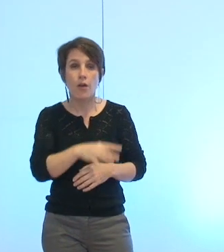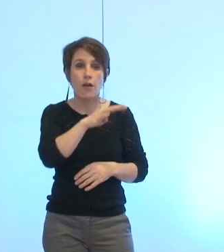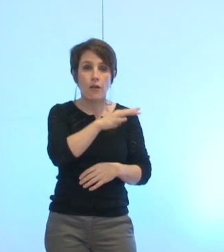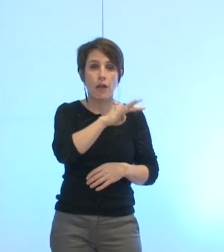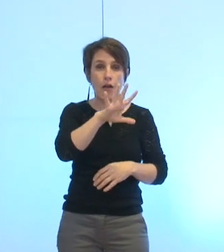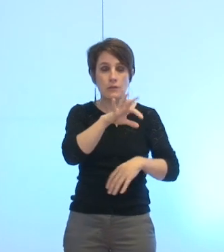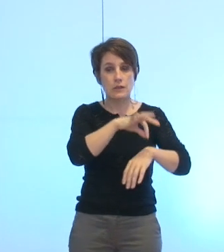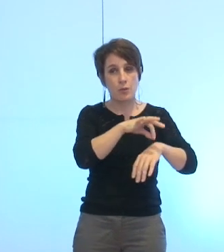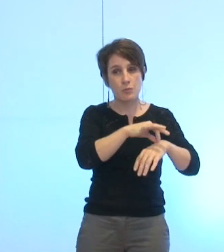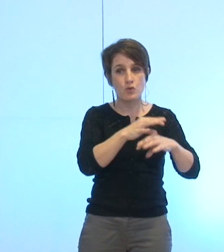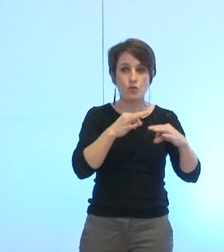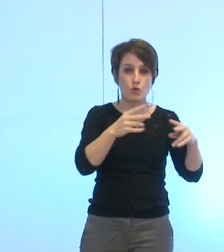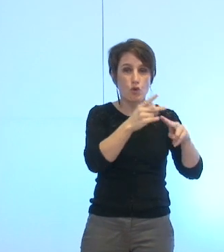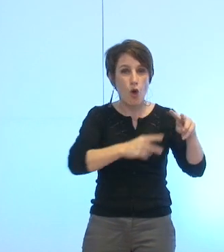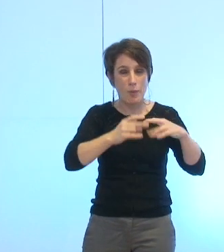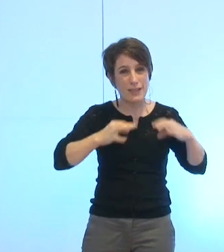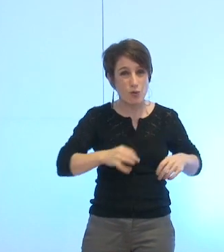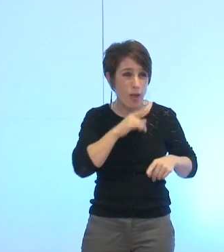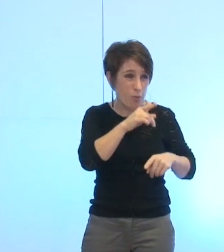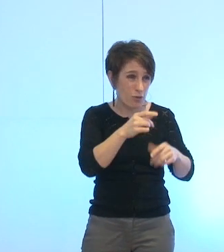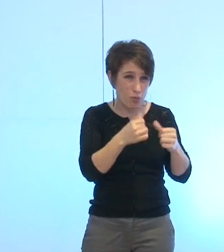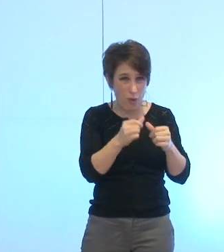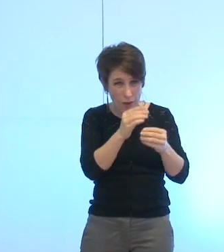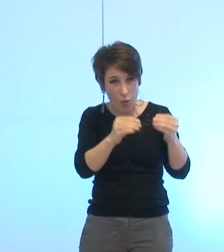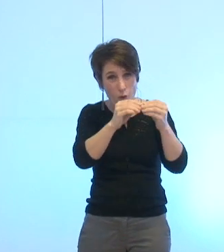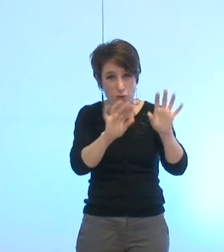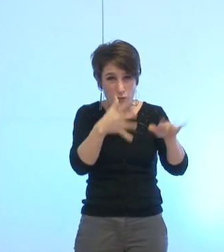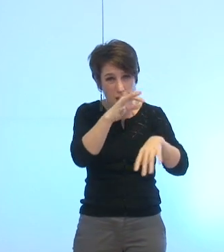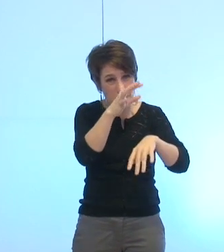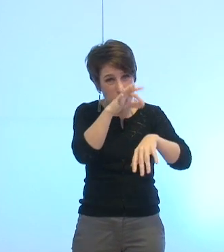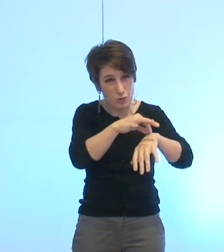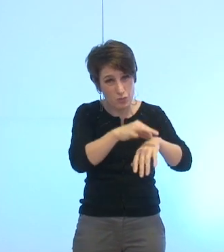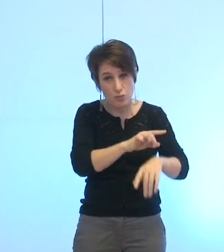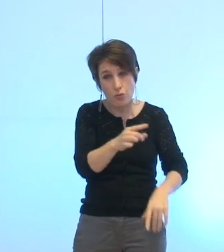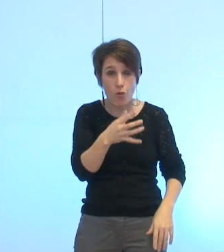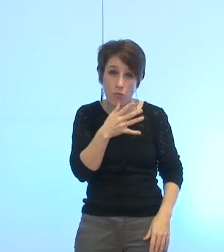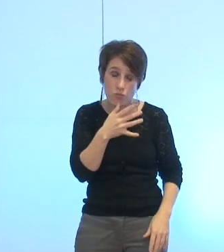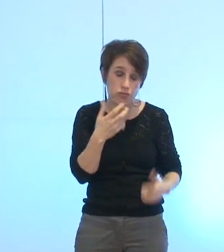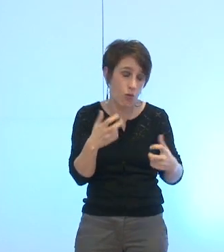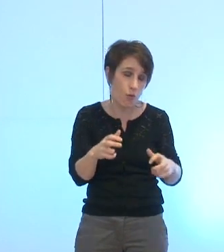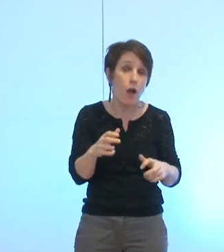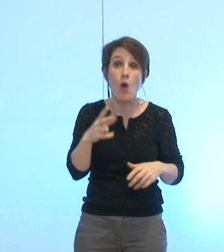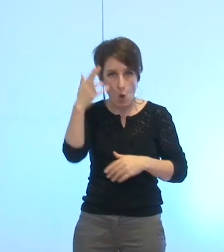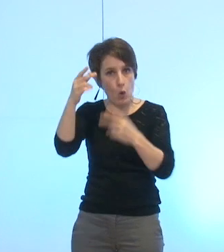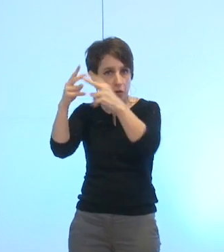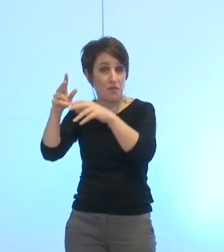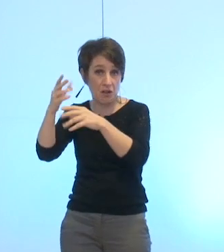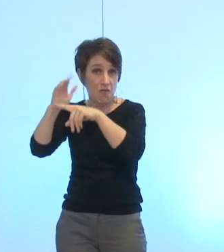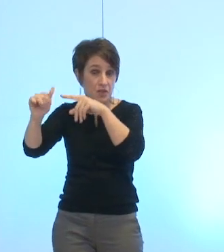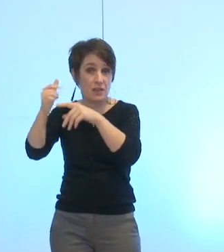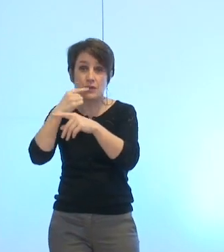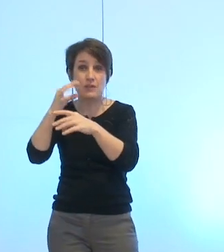de de temps périscolaire par jour il y en a qui l'ont fait dans beaucoup de ils appellent ça les tap alors vous avez un temps l'école